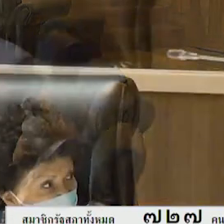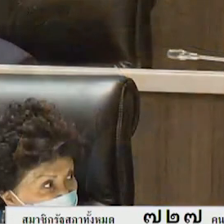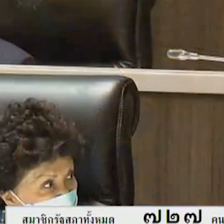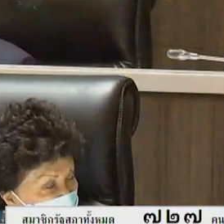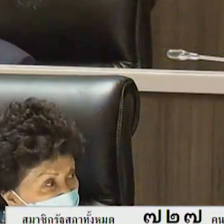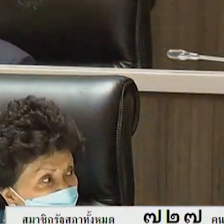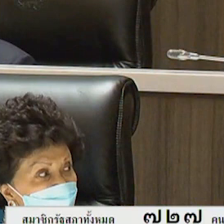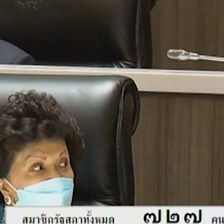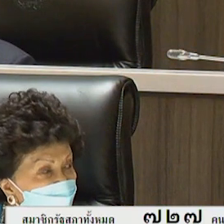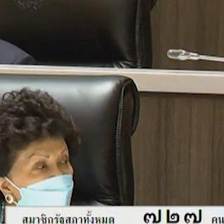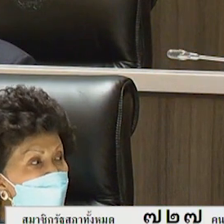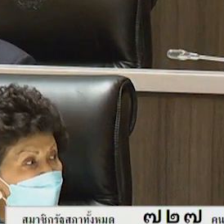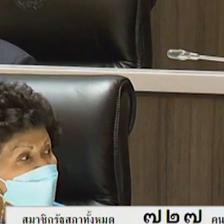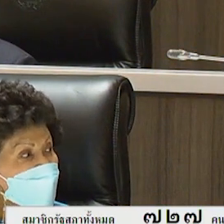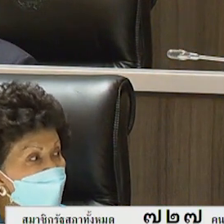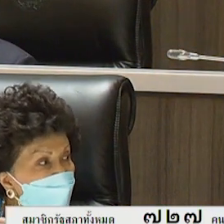บันทึกด้วยครับ